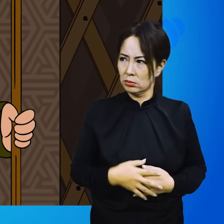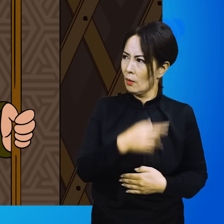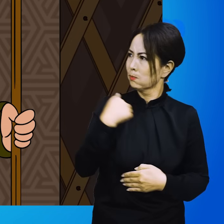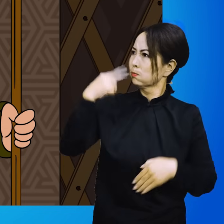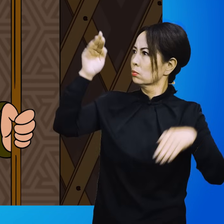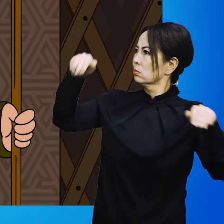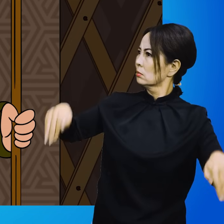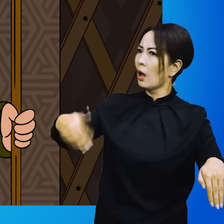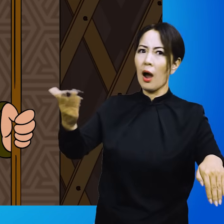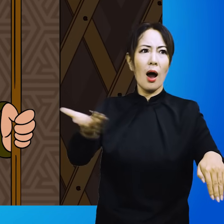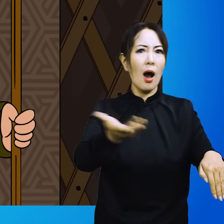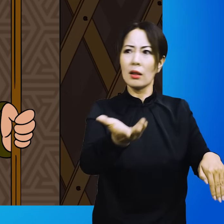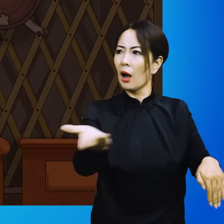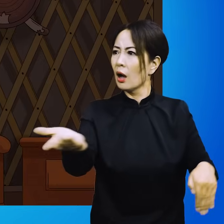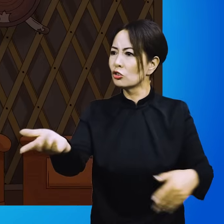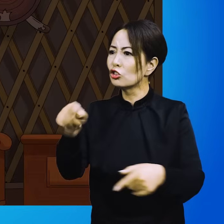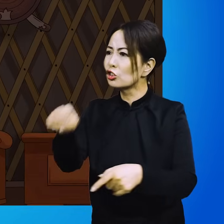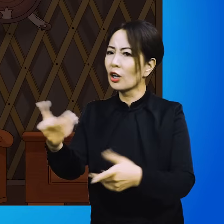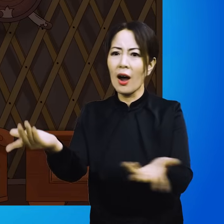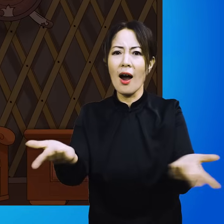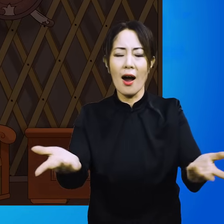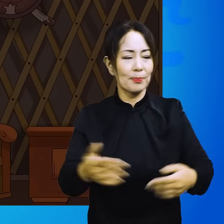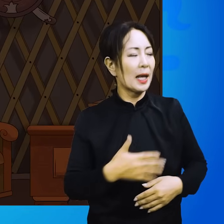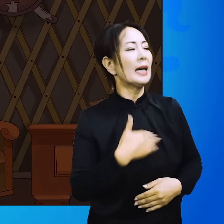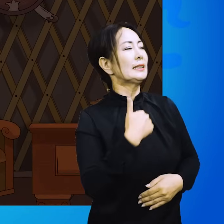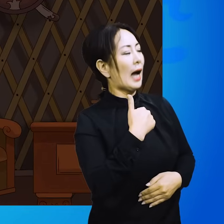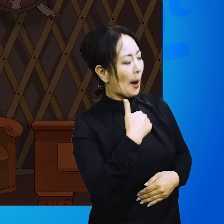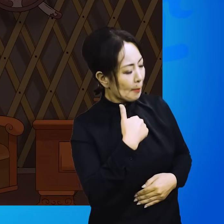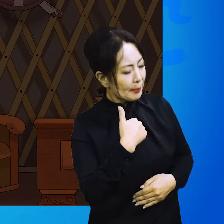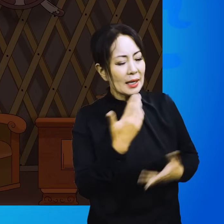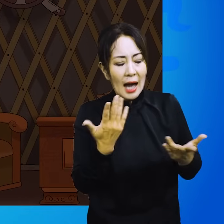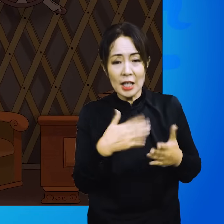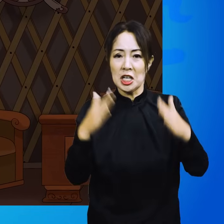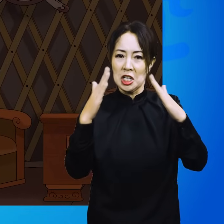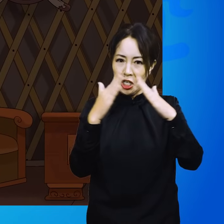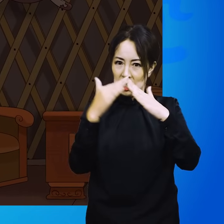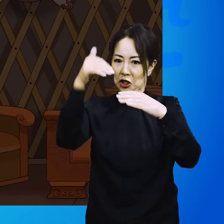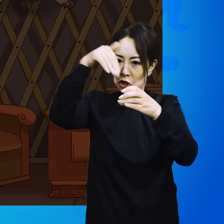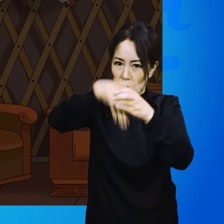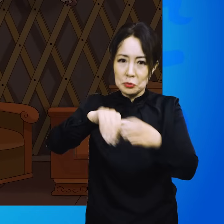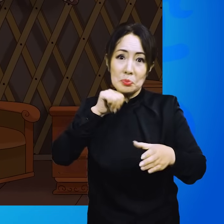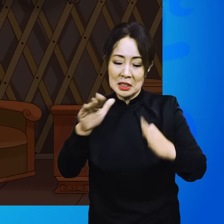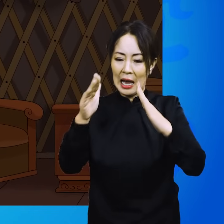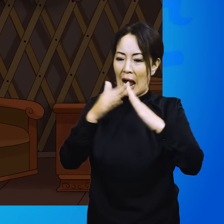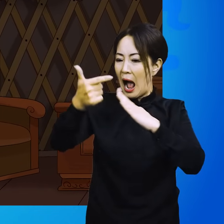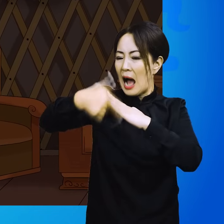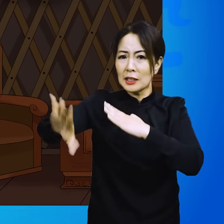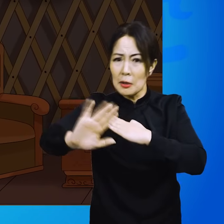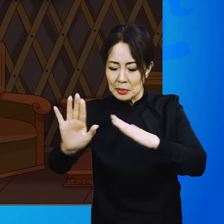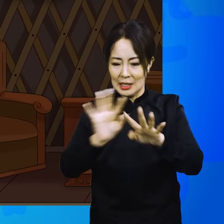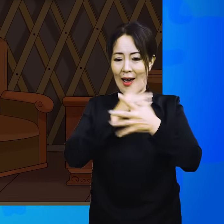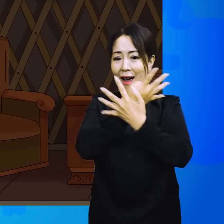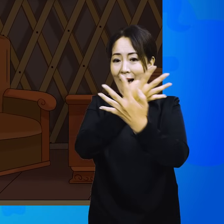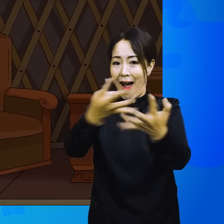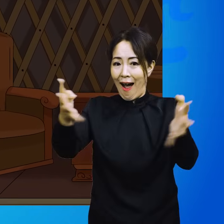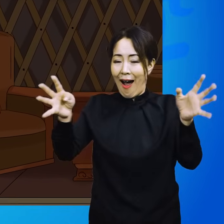Чи хаан байна? Жаа би чинь гэрт ч биш, гадаа ч биш, хан туурын хоёрын тань